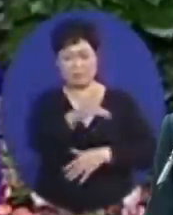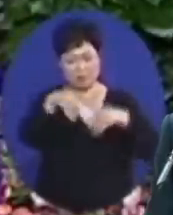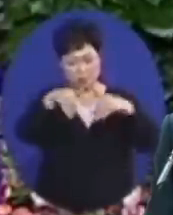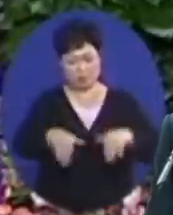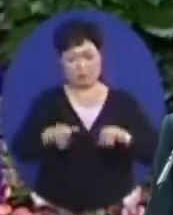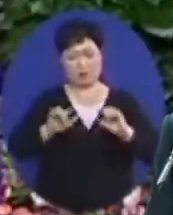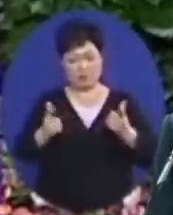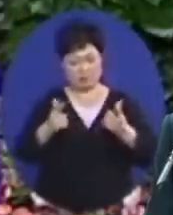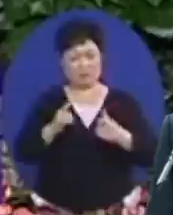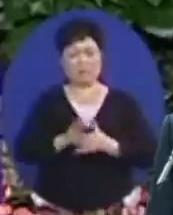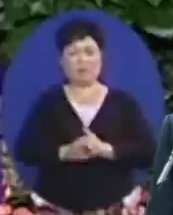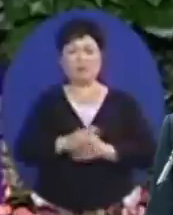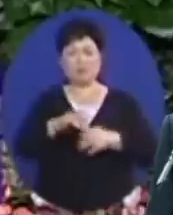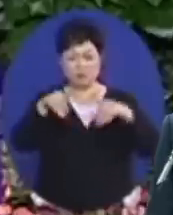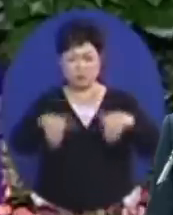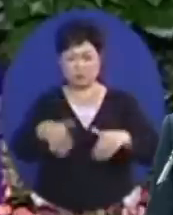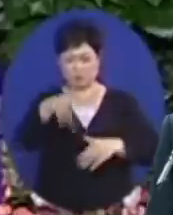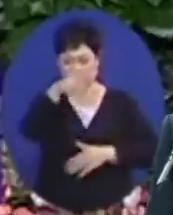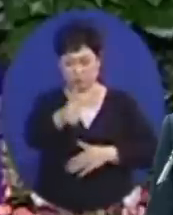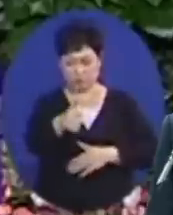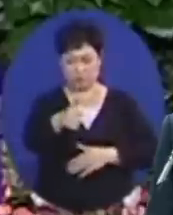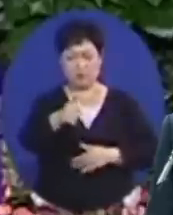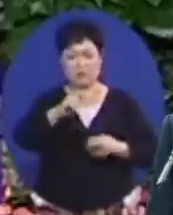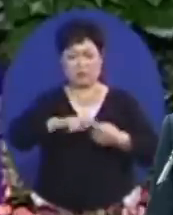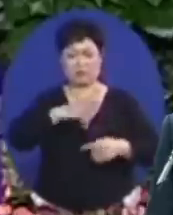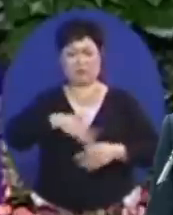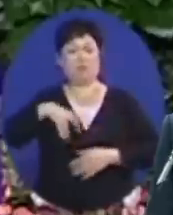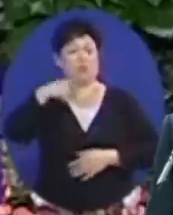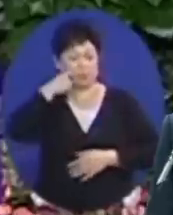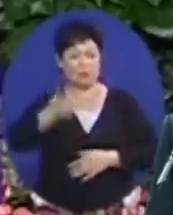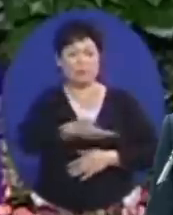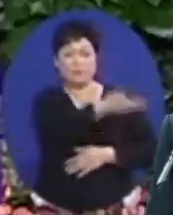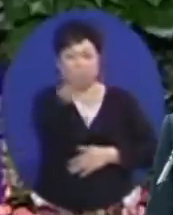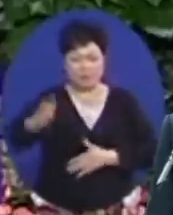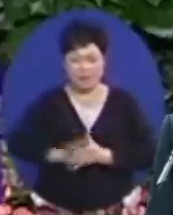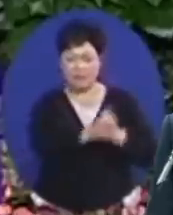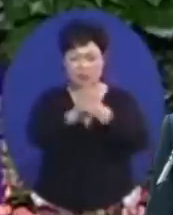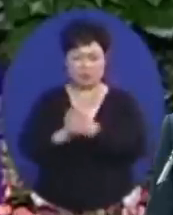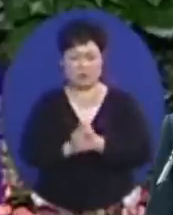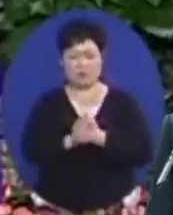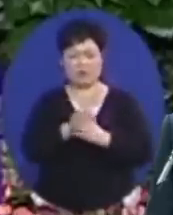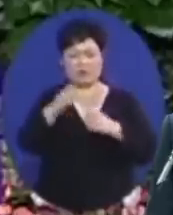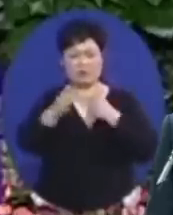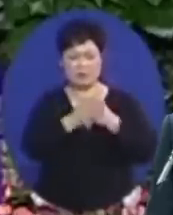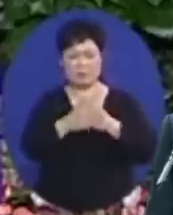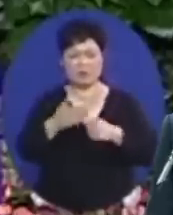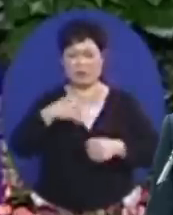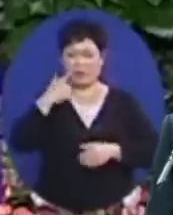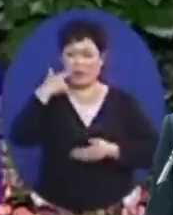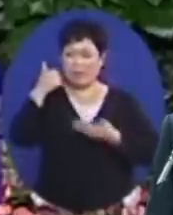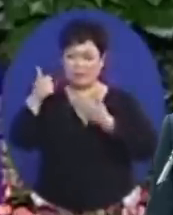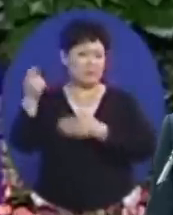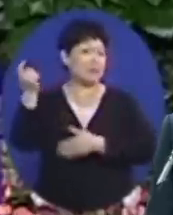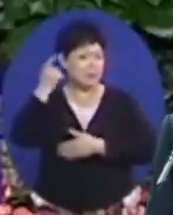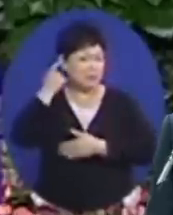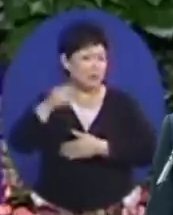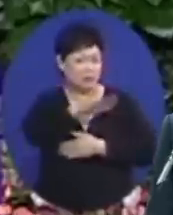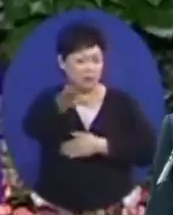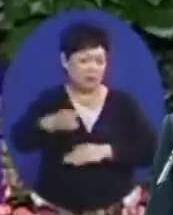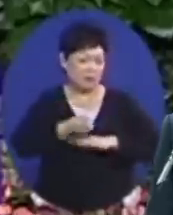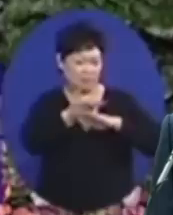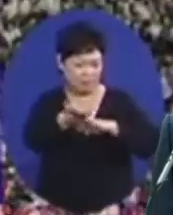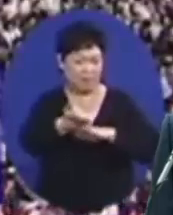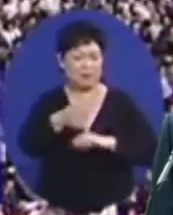하지 아니하리니 종은 주인이 하는 것을 알지 못함이라. 너희를 친구라 하였노니 내가 내 아버지께 들은 것을 다 너희에게 알게